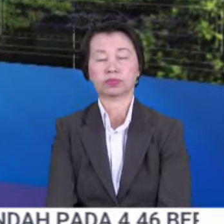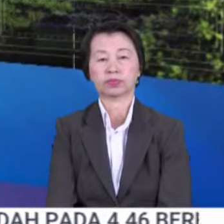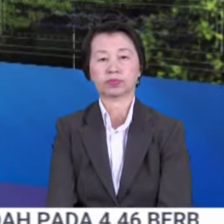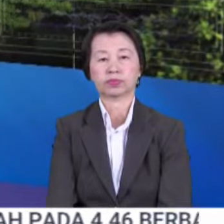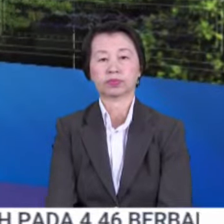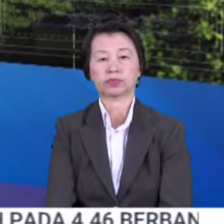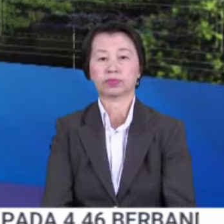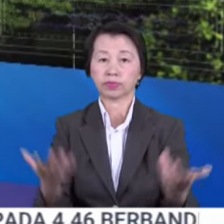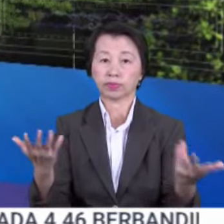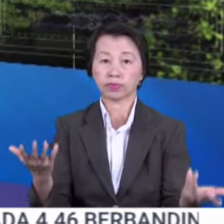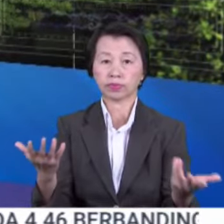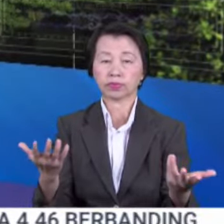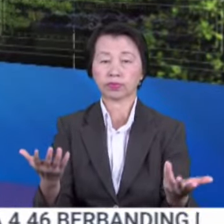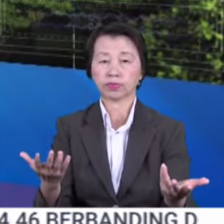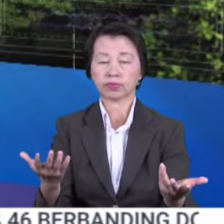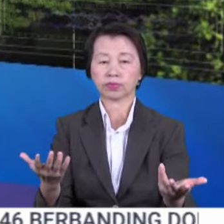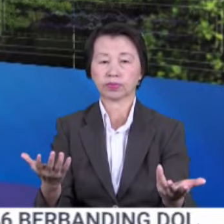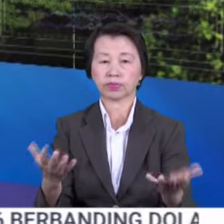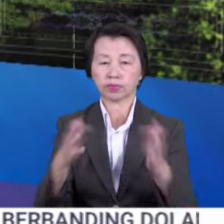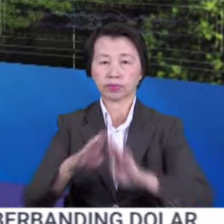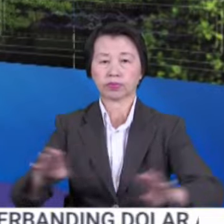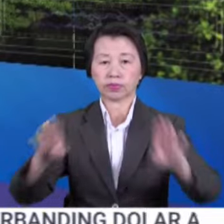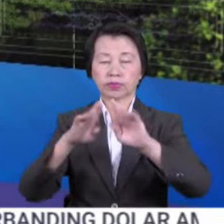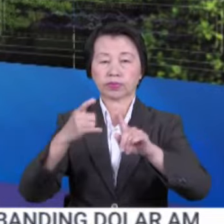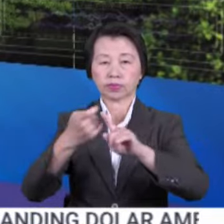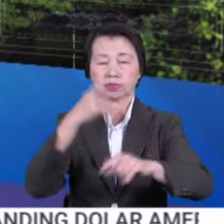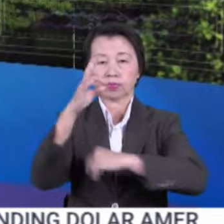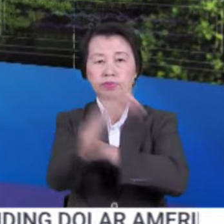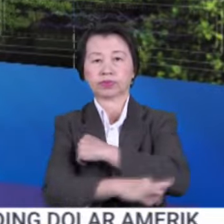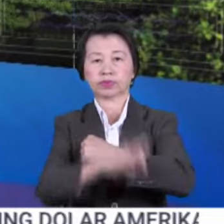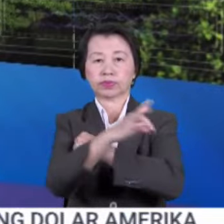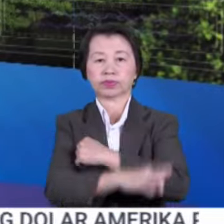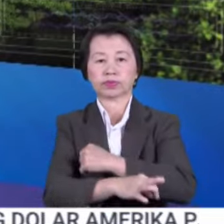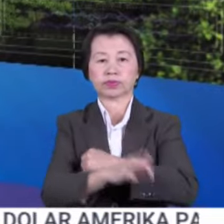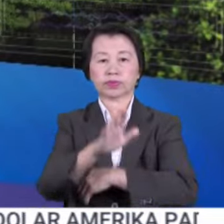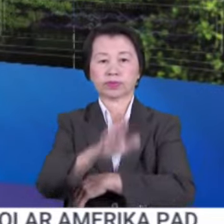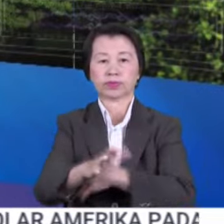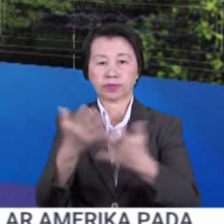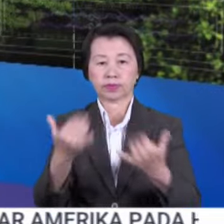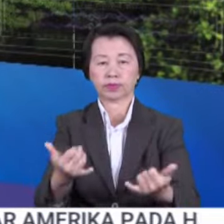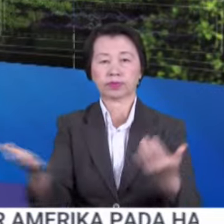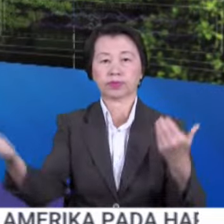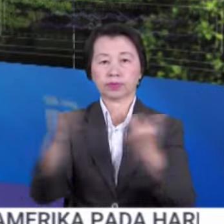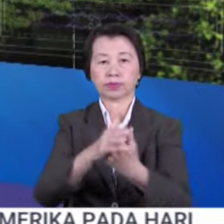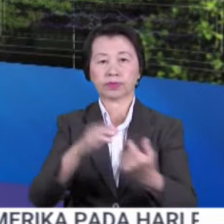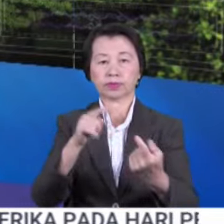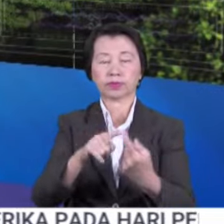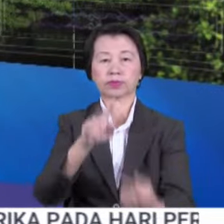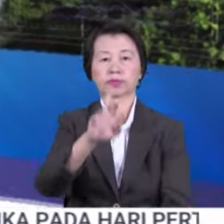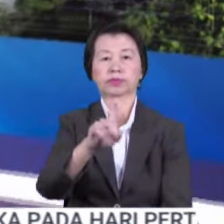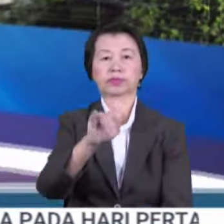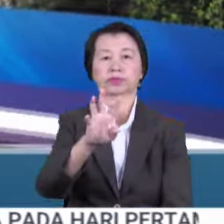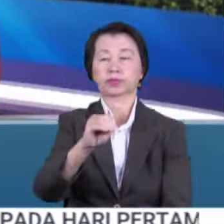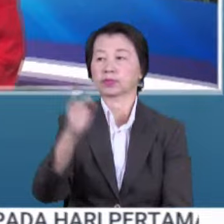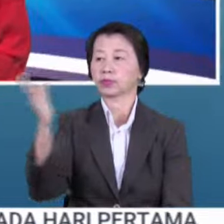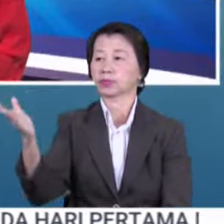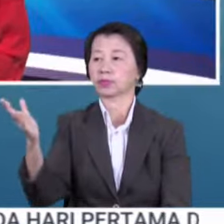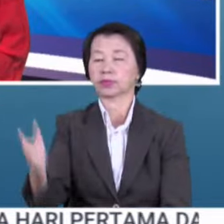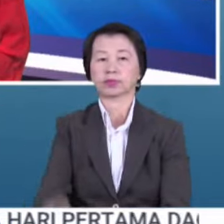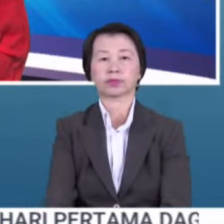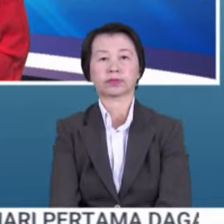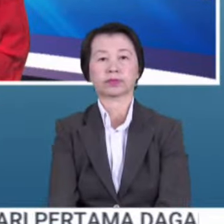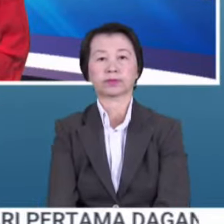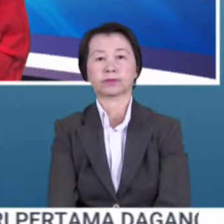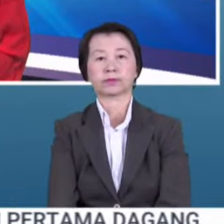itu tadi menutup perkongsian berita dari Negeri 9 petang ini kembali ke angkasa Puri kotemide